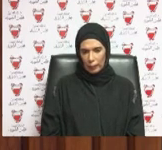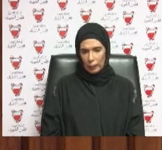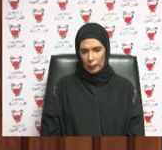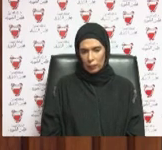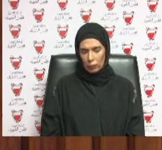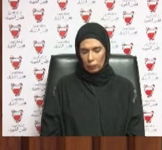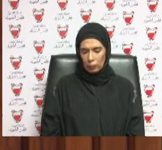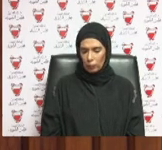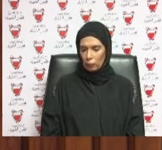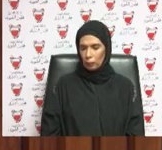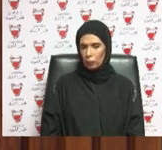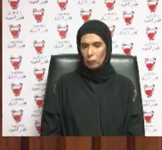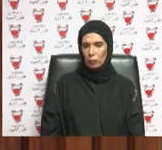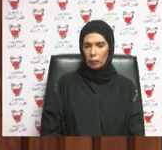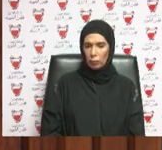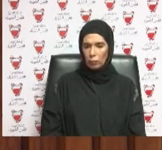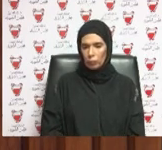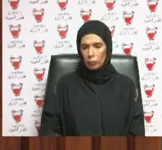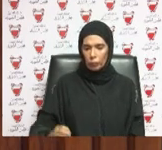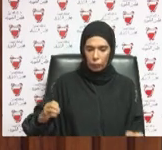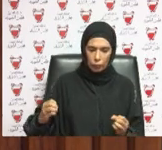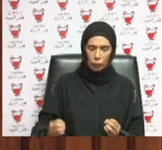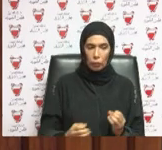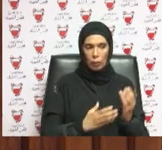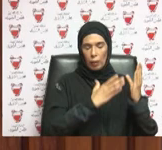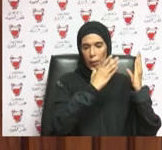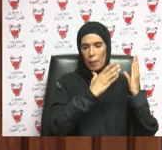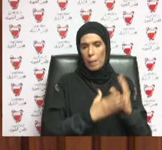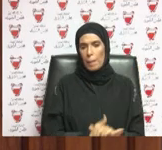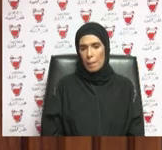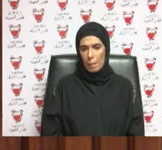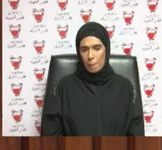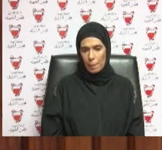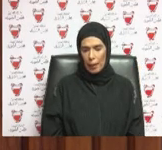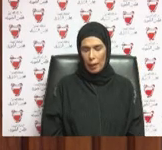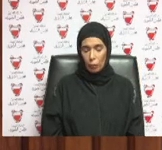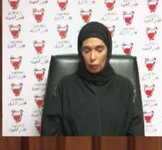إنه في جنان الخلد ضيف كريم،